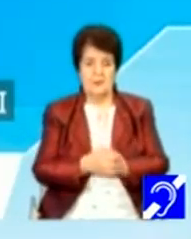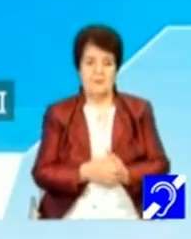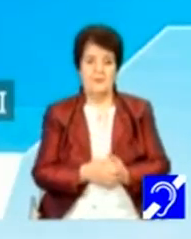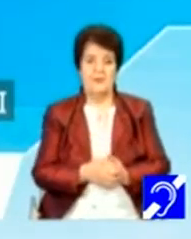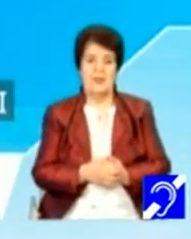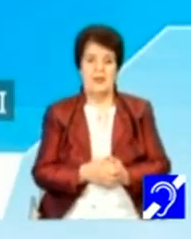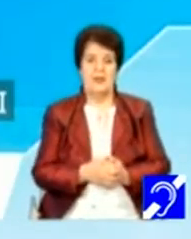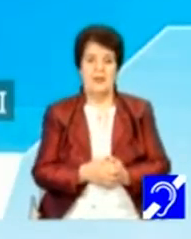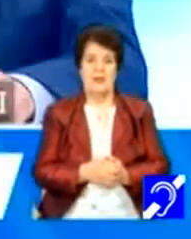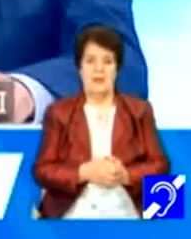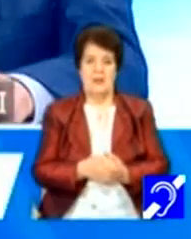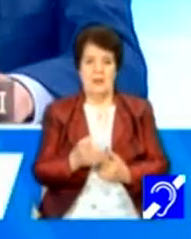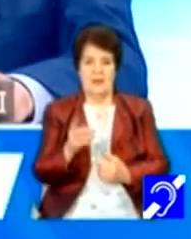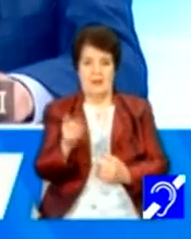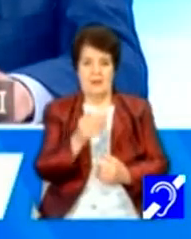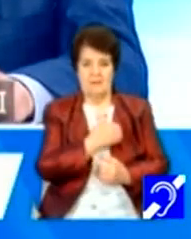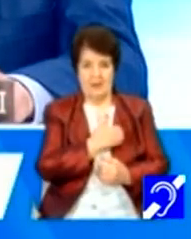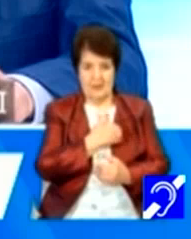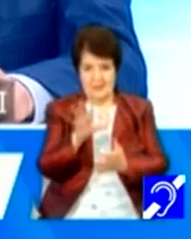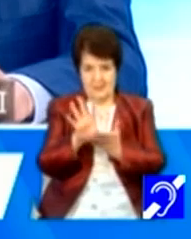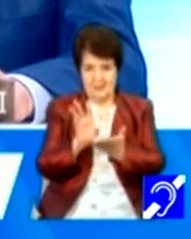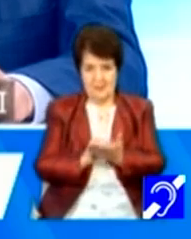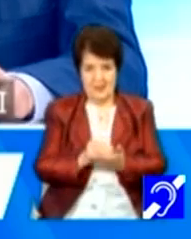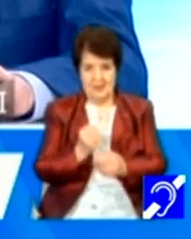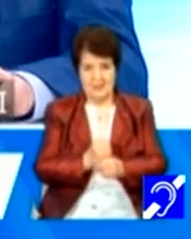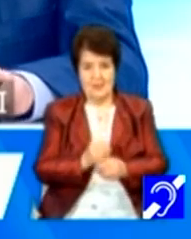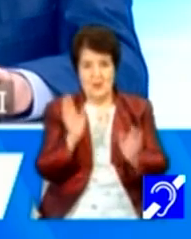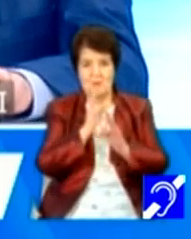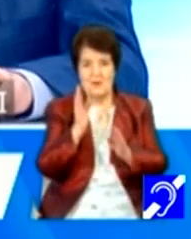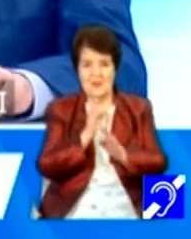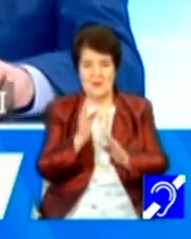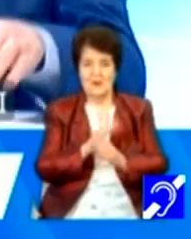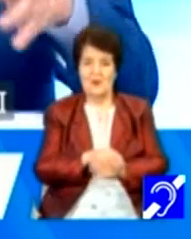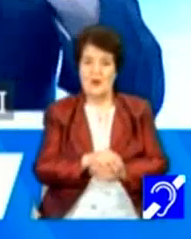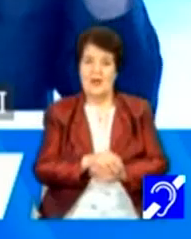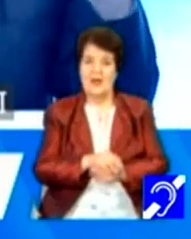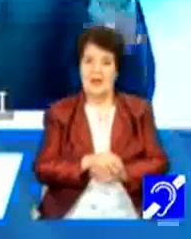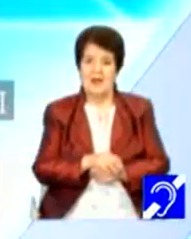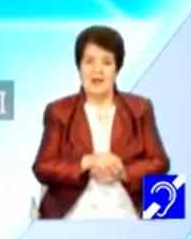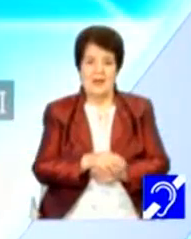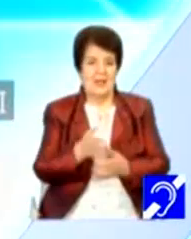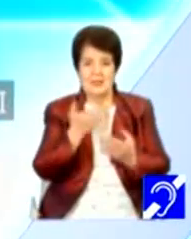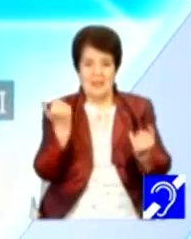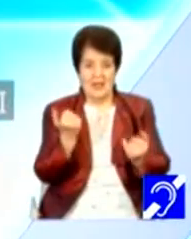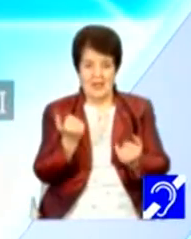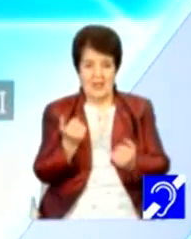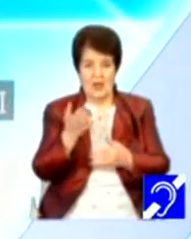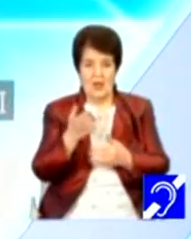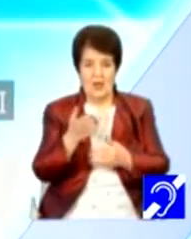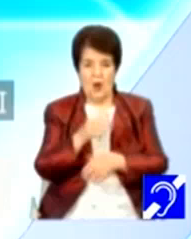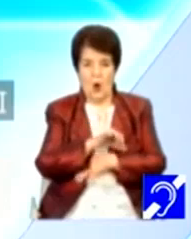Domnul Prohnischi, cine asta ce vreți să luați schimb de experiență, văd că se face mediu, aici în studio. Mediul n-are hotare